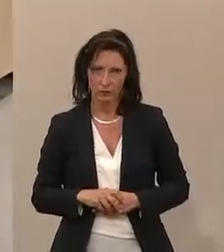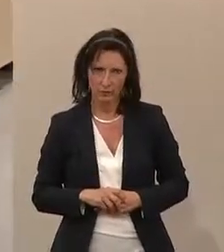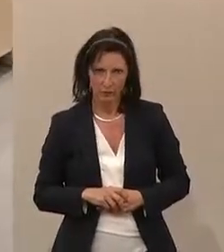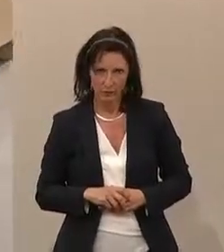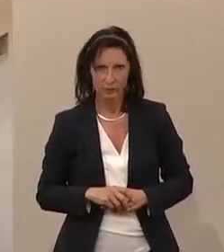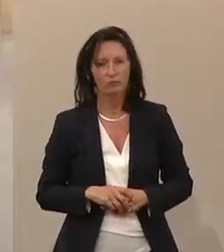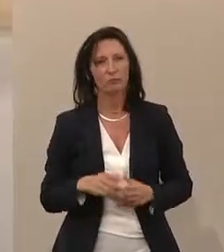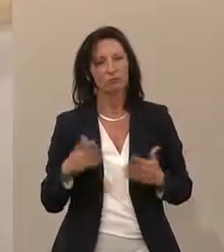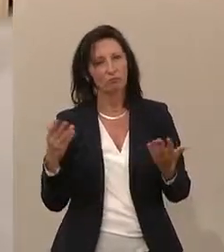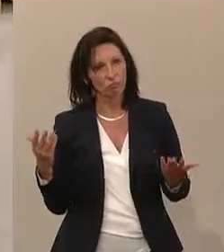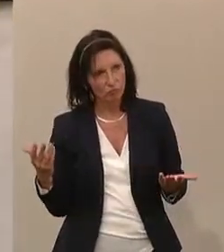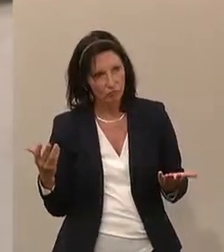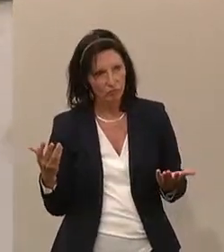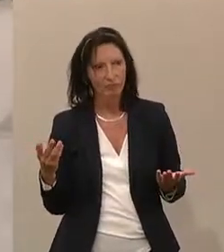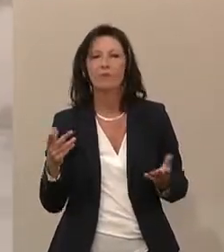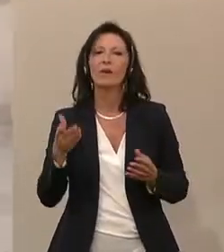Und